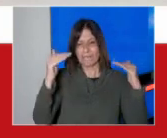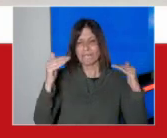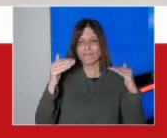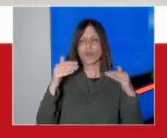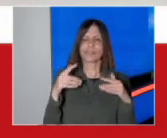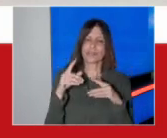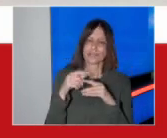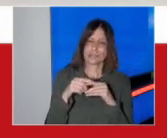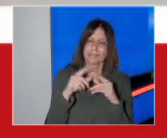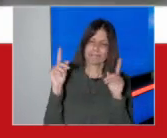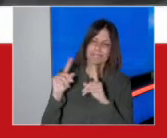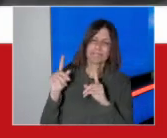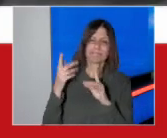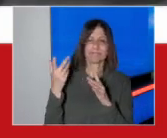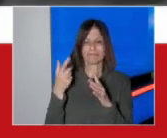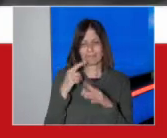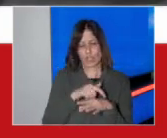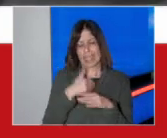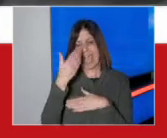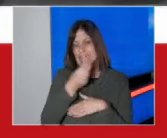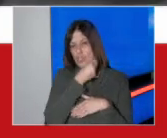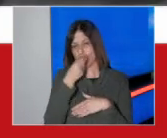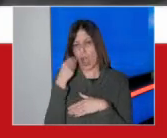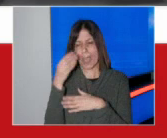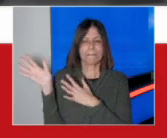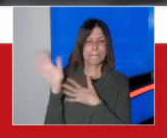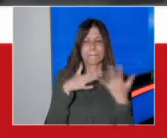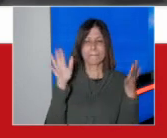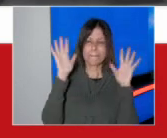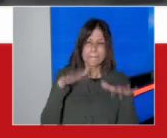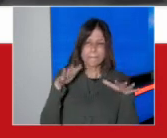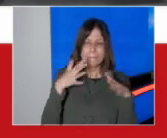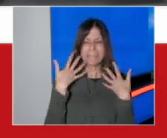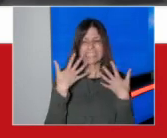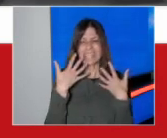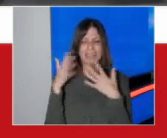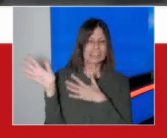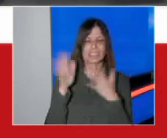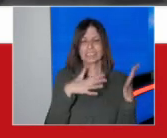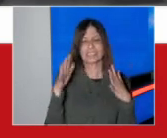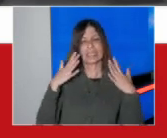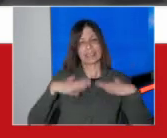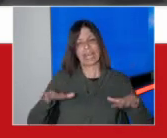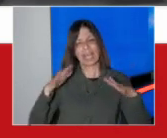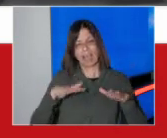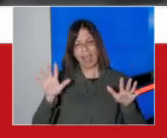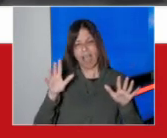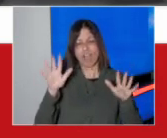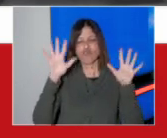רעמים. אז באמת בשעות האחרונות, משעות אחר הצהריים, הסערה, המזג אוויר הסוער נרגע, הגשמים נחלשים.